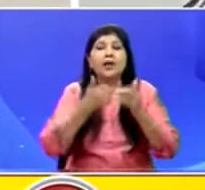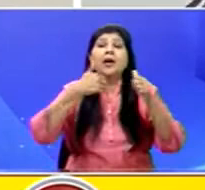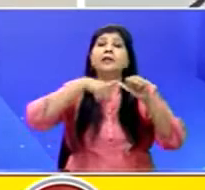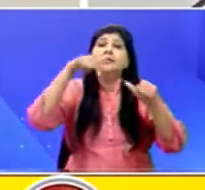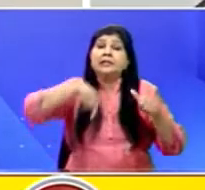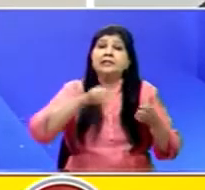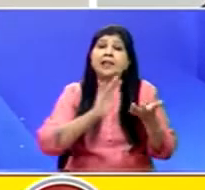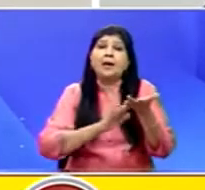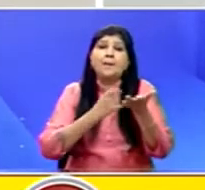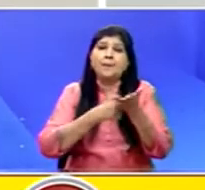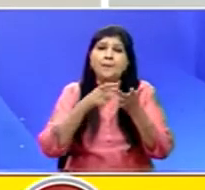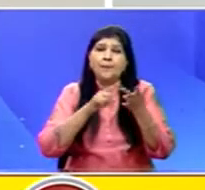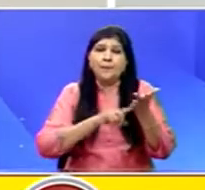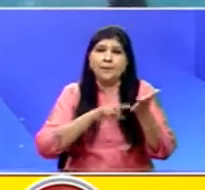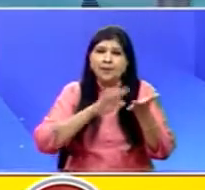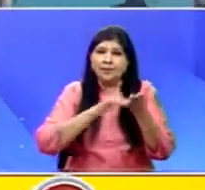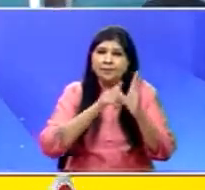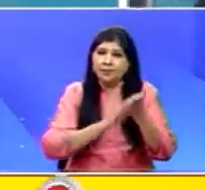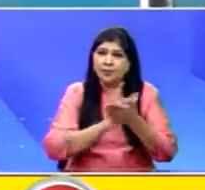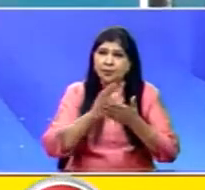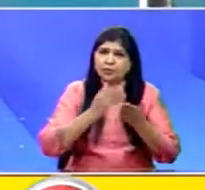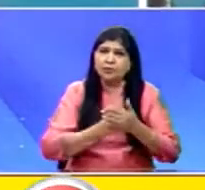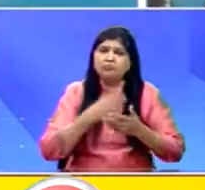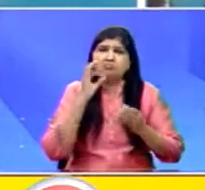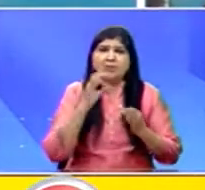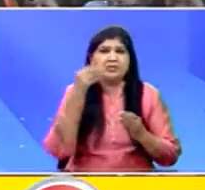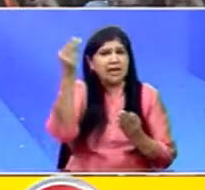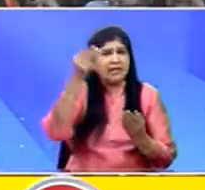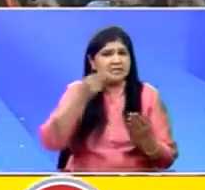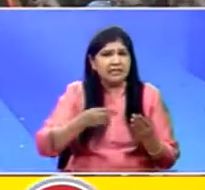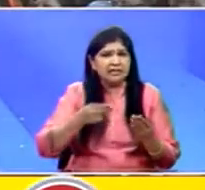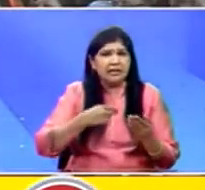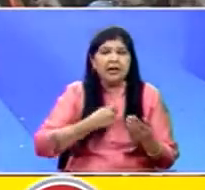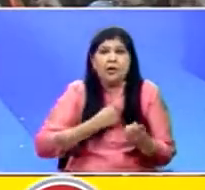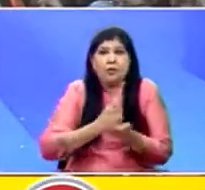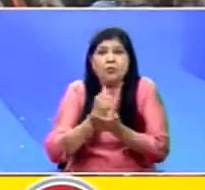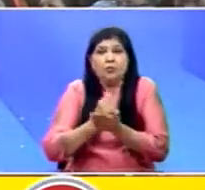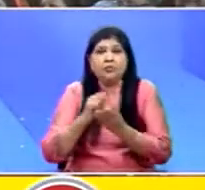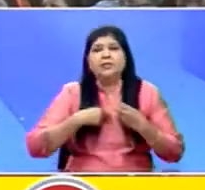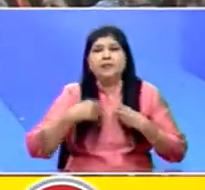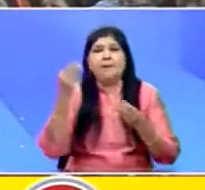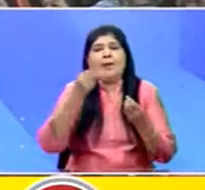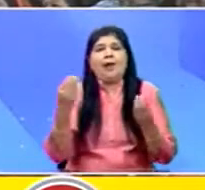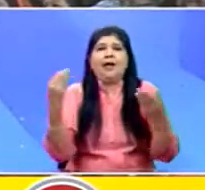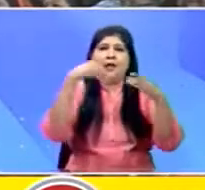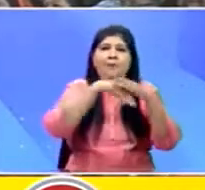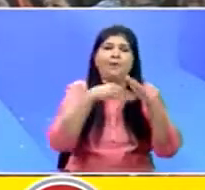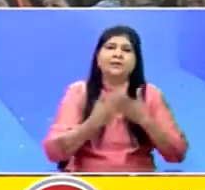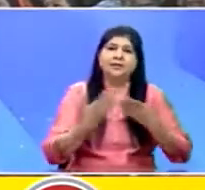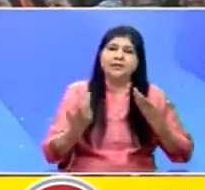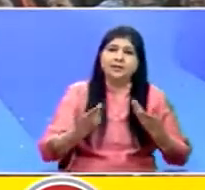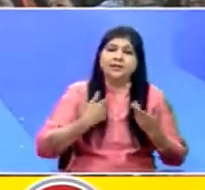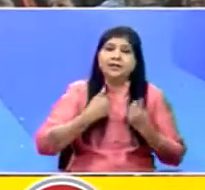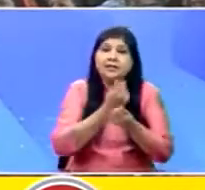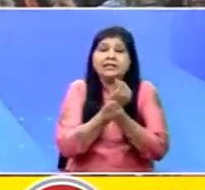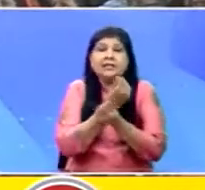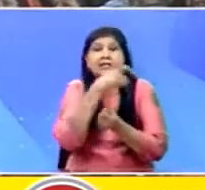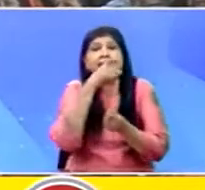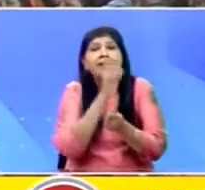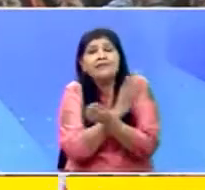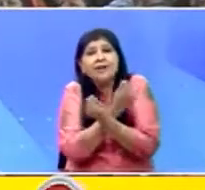महोत्सव पर खूब सुंदर सुंदर चित्र और कलाकारी भी बनाकर भेजी है। आजादी के इस महीने